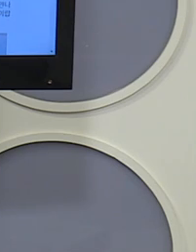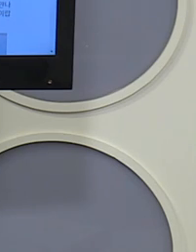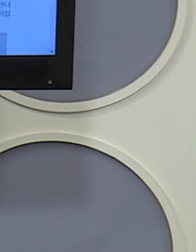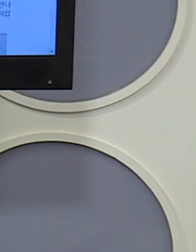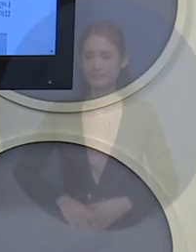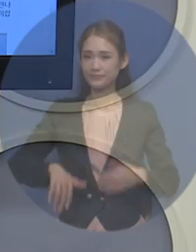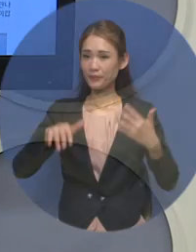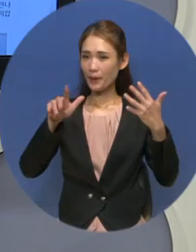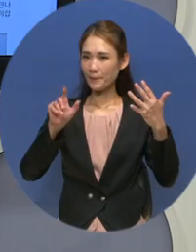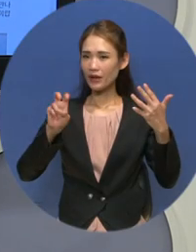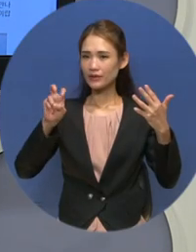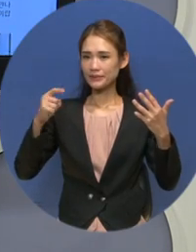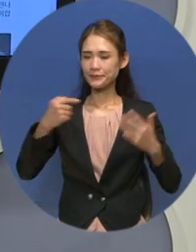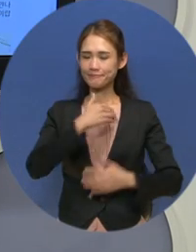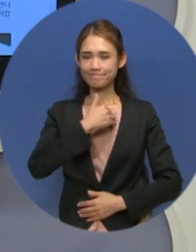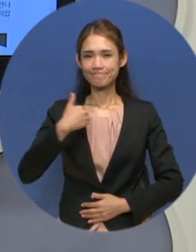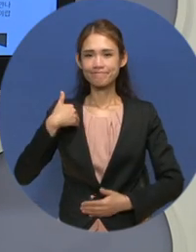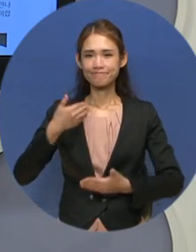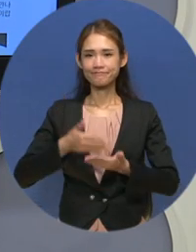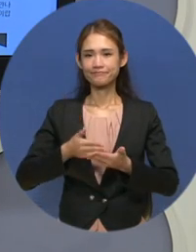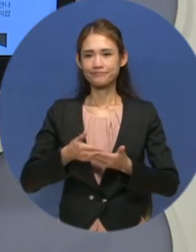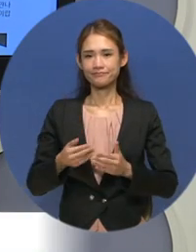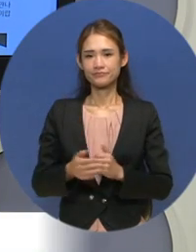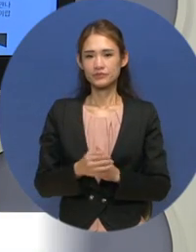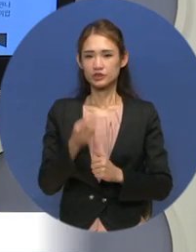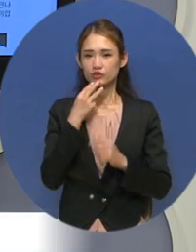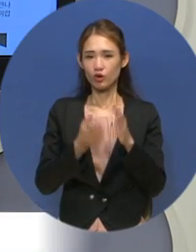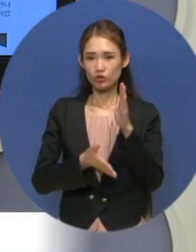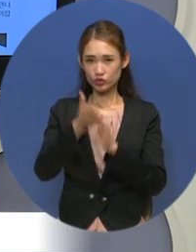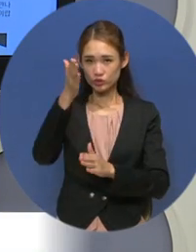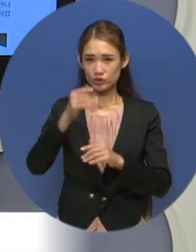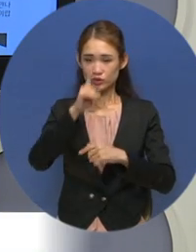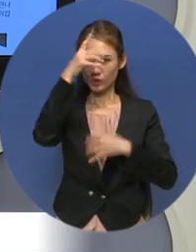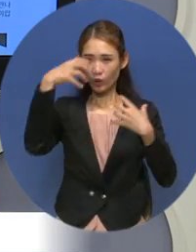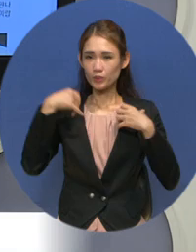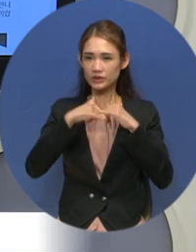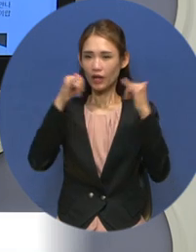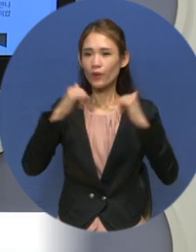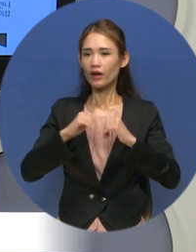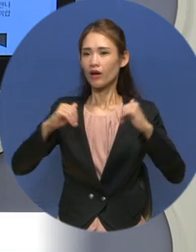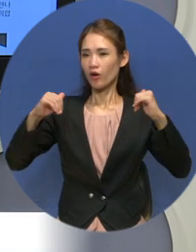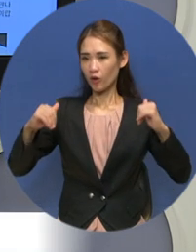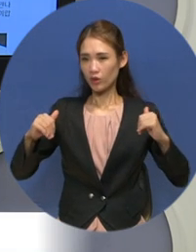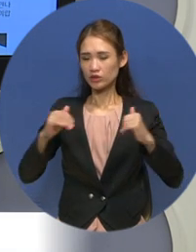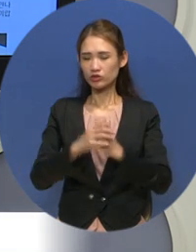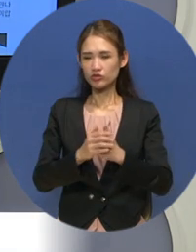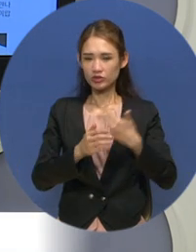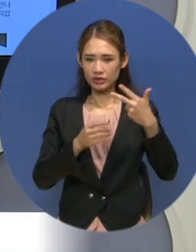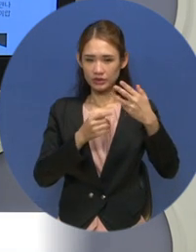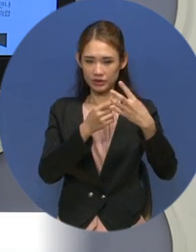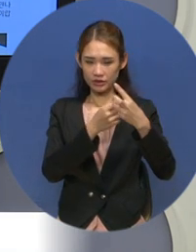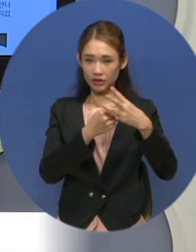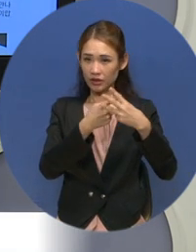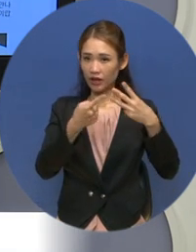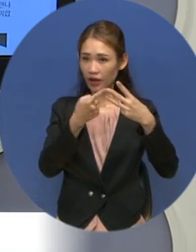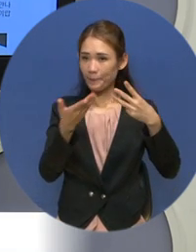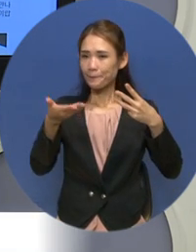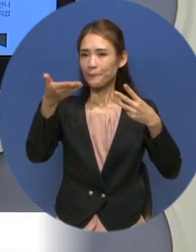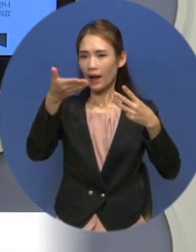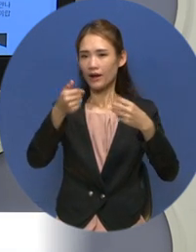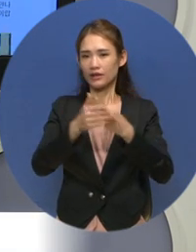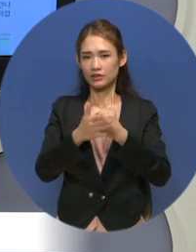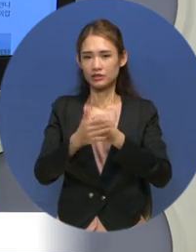8월 21일 만만한 있습니다 서울시는 정부의 사회적 거리두기 2 단계 격상 에 따라 지난